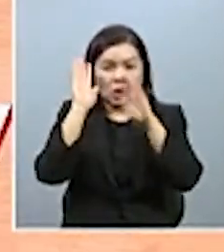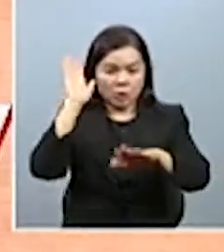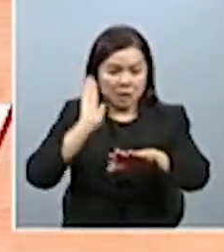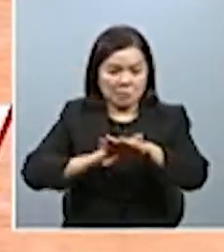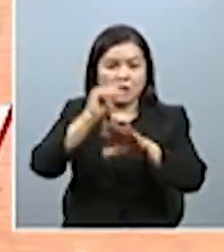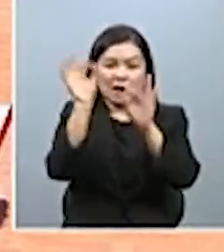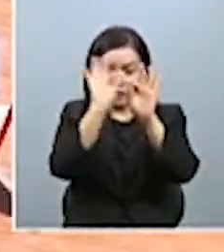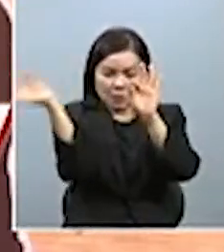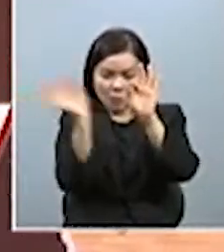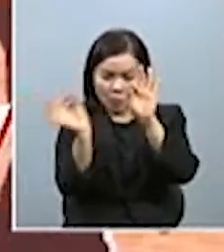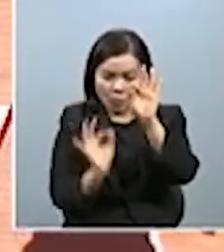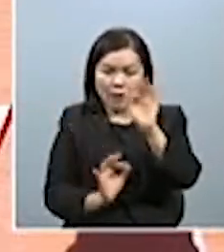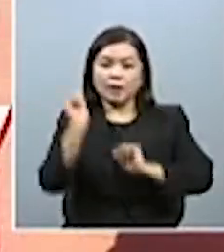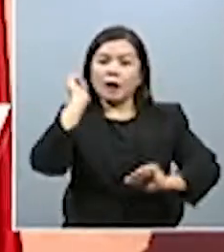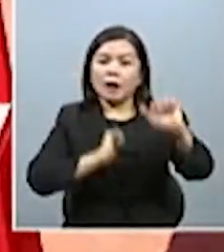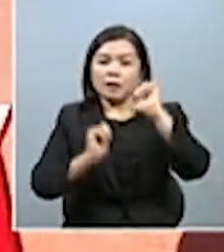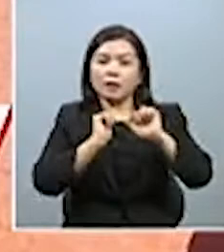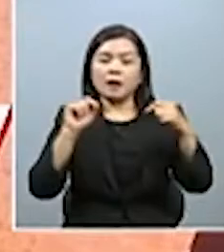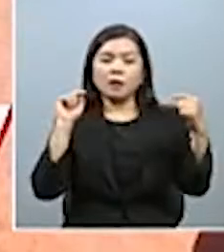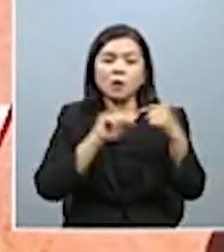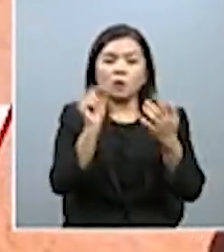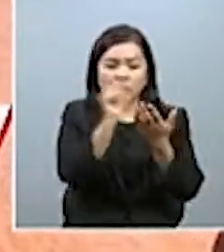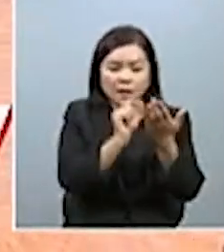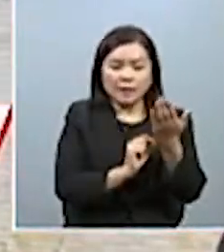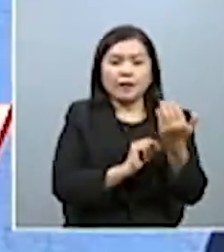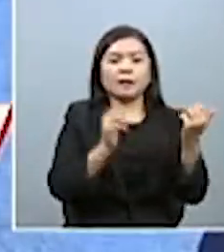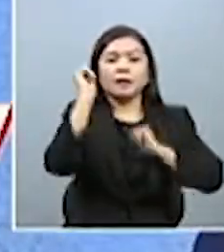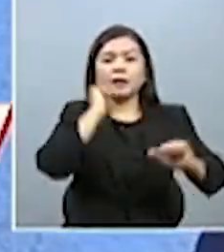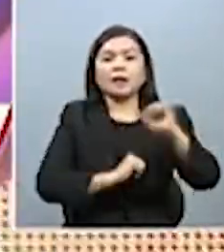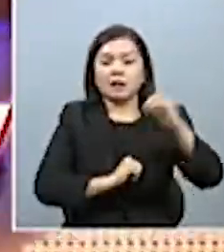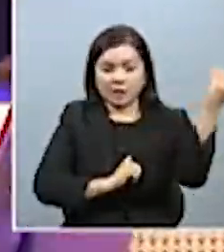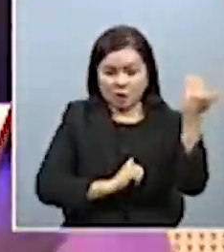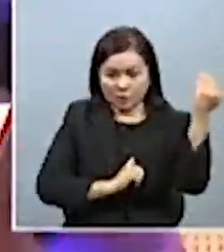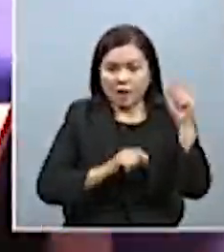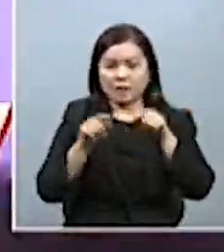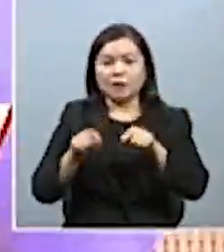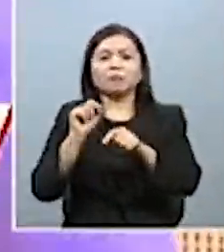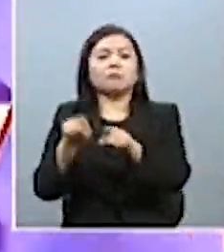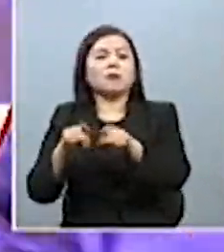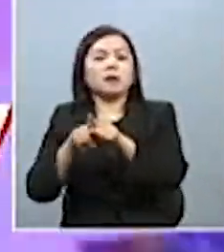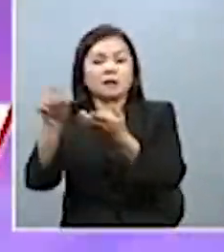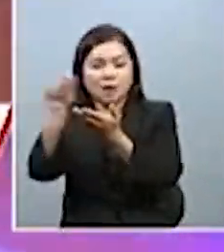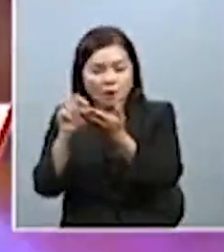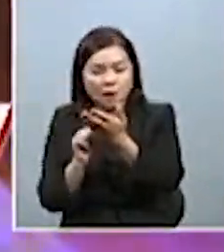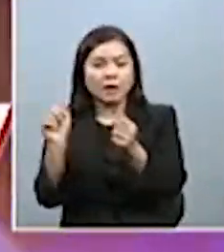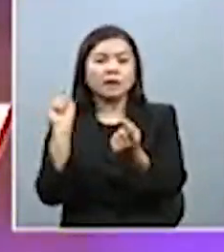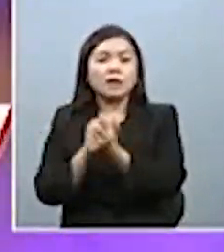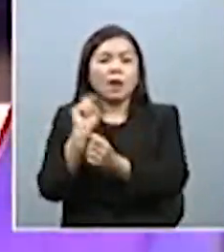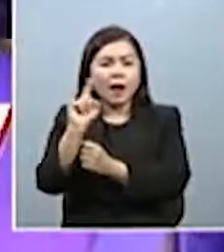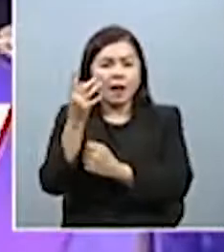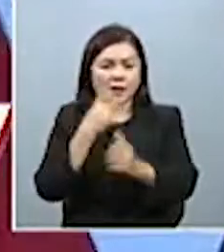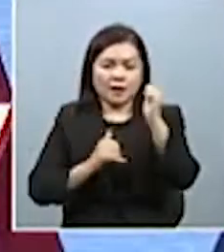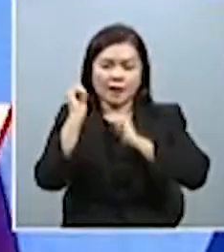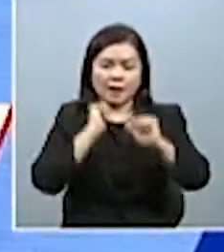งที่เขียนบทละครให้กับช่อง3อย่างเรื่องไฟล้างไฟและเหมือนคนละฟากฟ้ามาถ่ายทอดเรื่องราวที่สะท้อนความดีความชั่วผ่